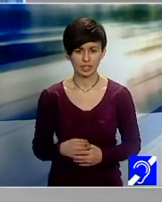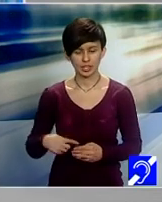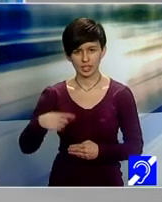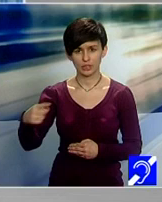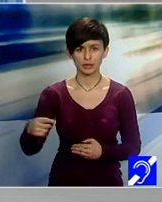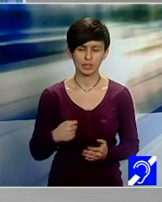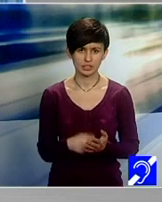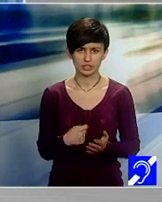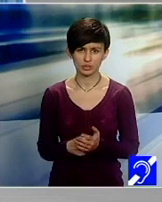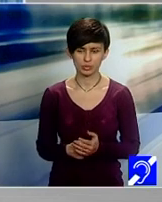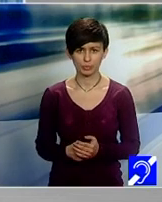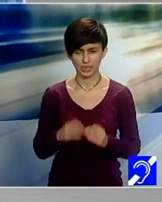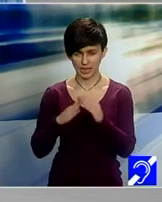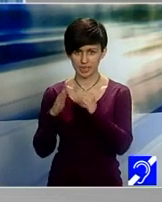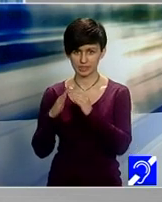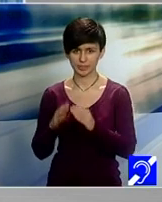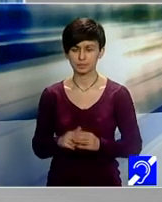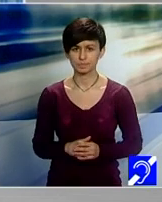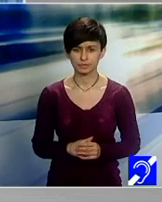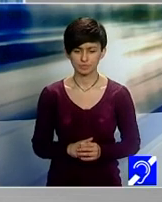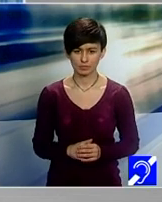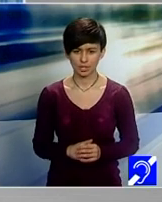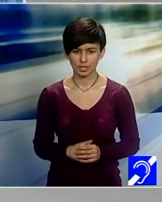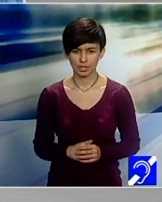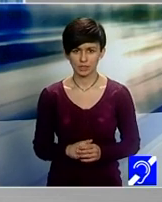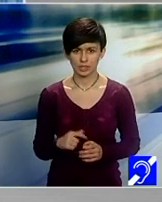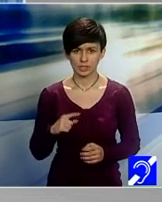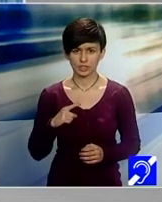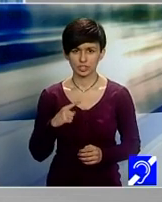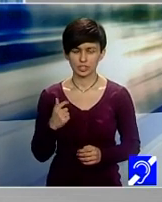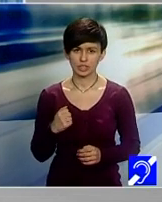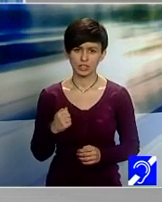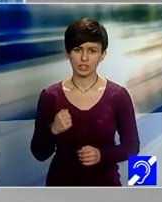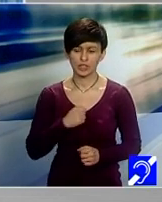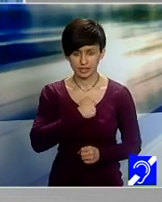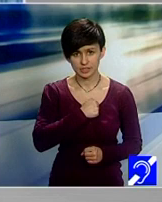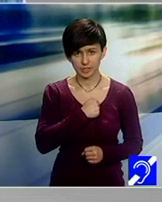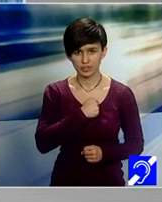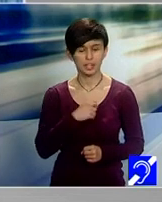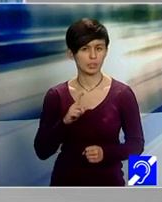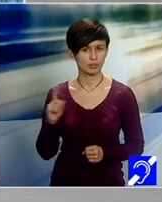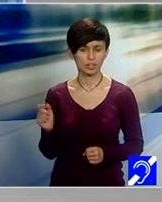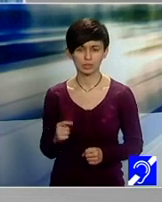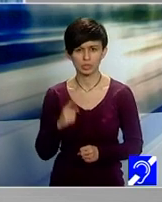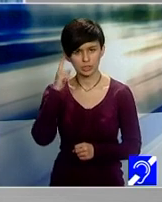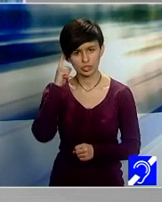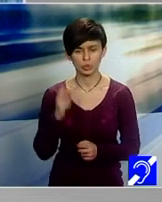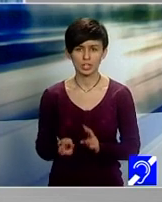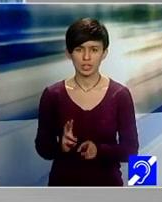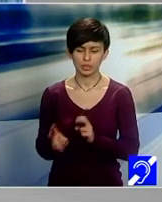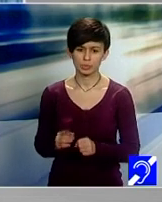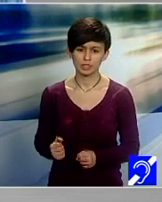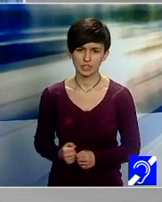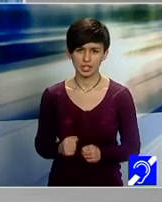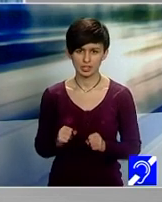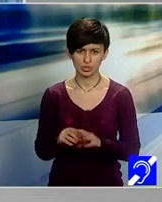imobile și sunt foarte neliniștiți pentru că nu știu cum să acționeze, nu știu cum va crește dobânda.